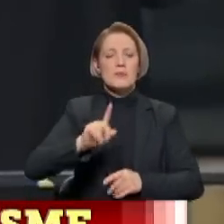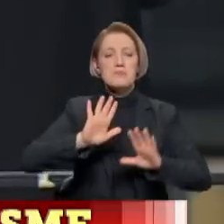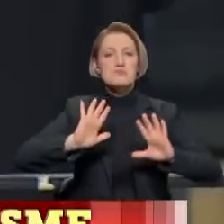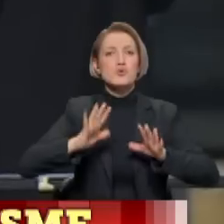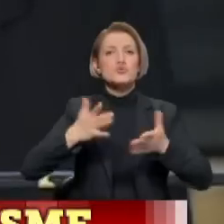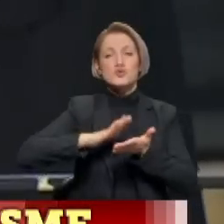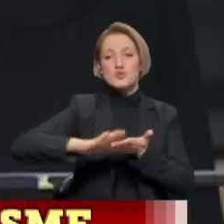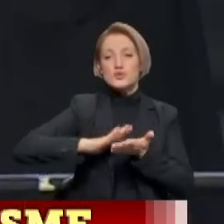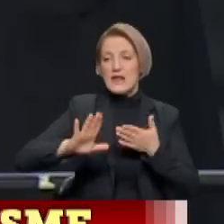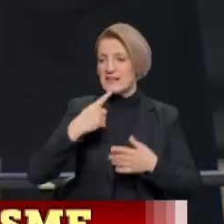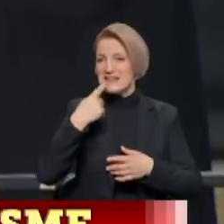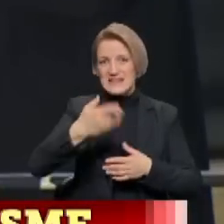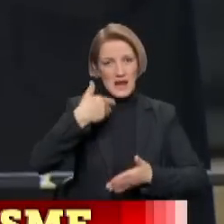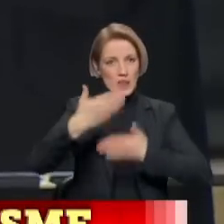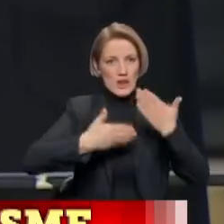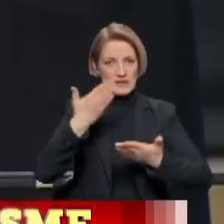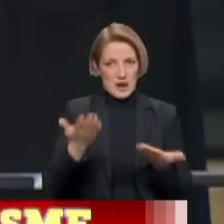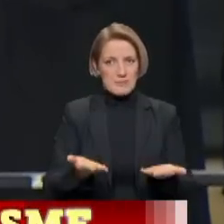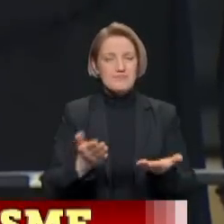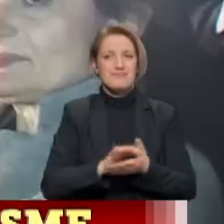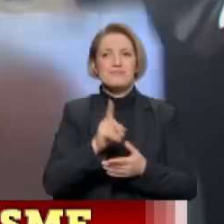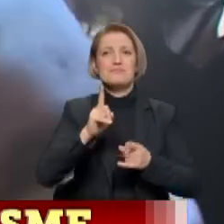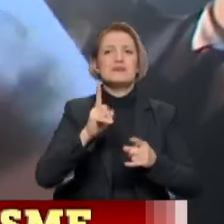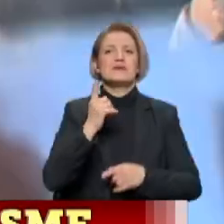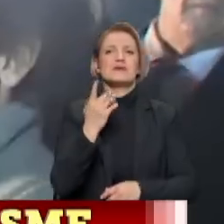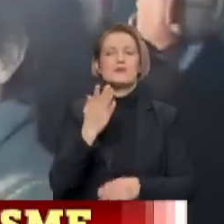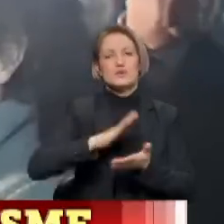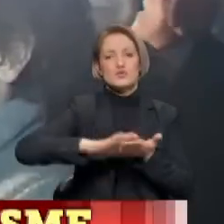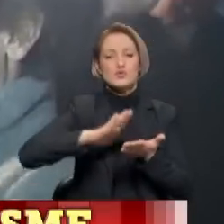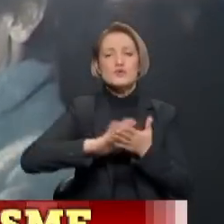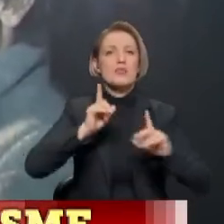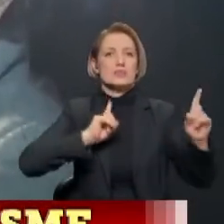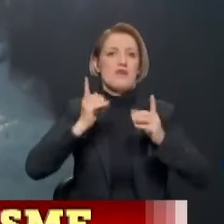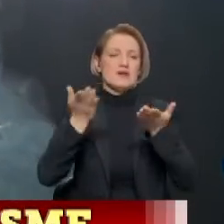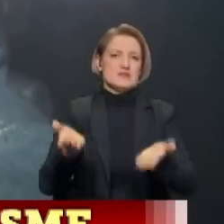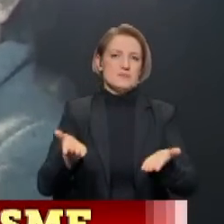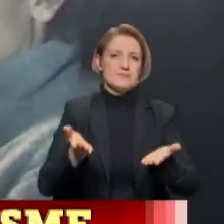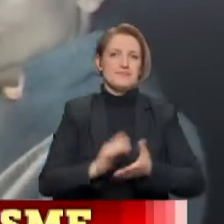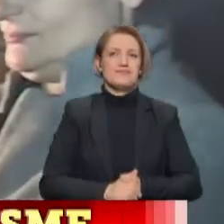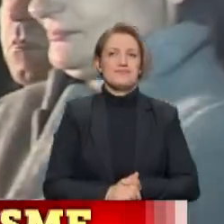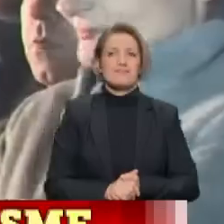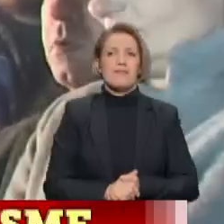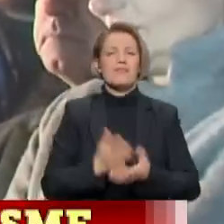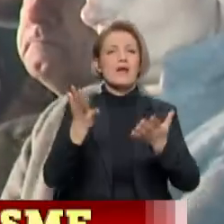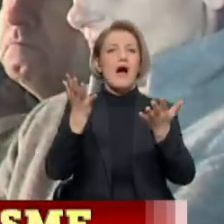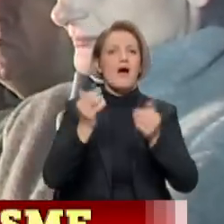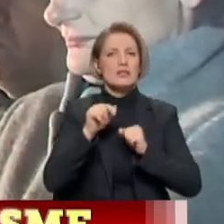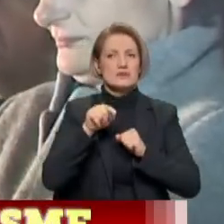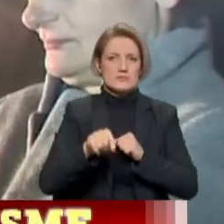bozuk düzen diye tarifleyeceğimiz bir düzenin davasıdır.